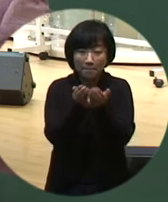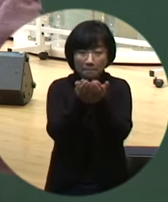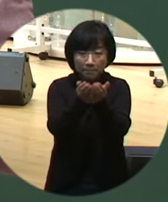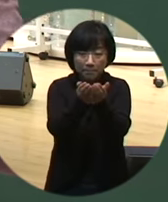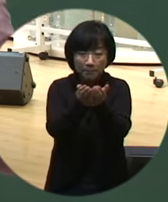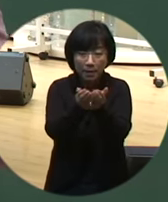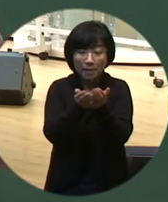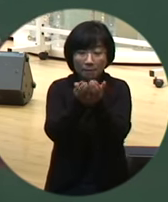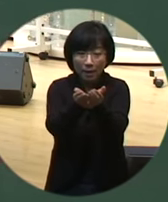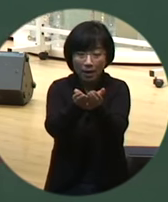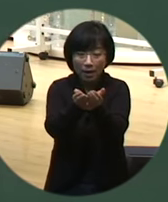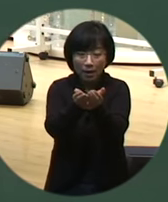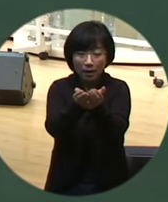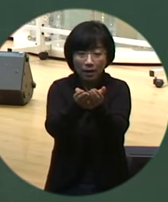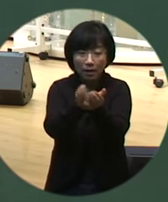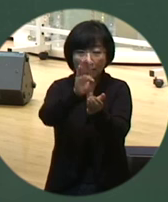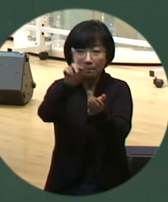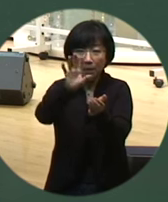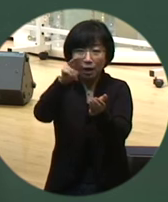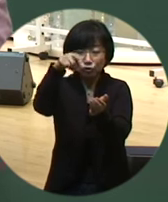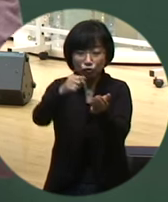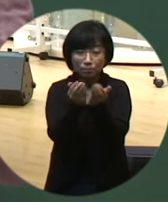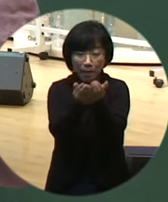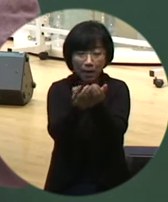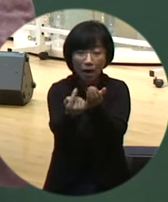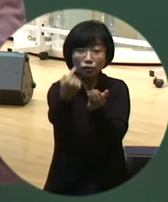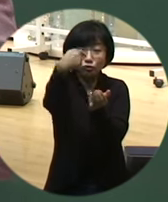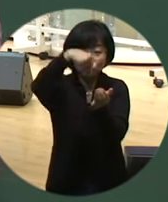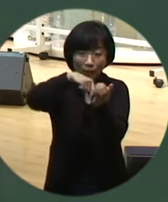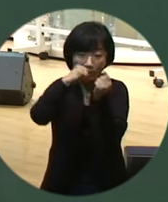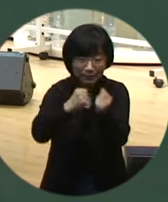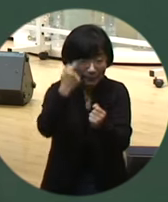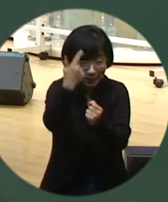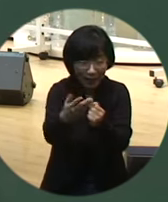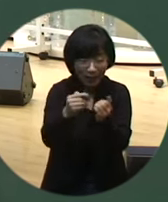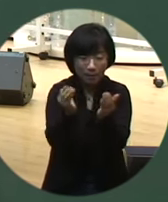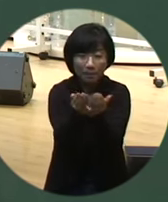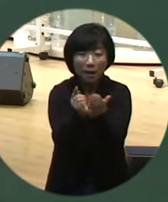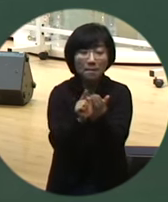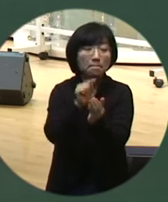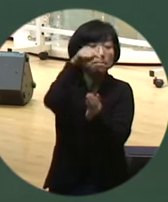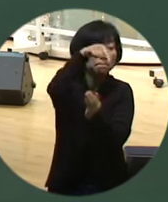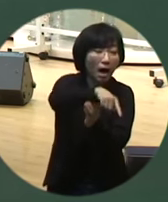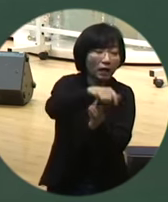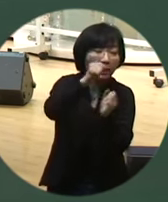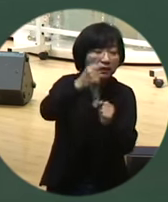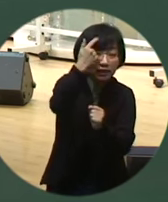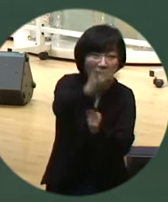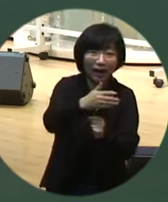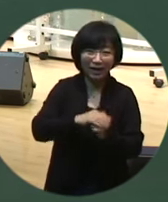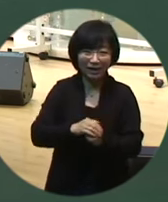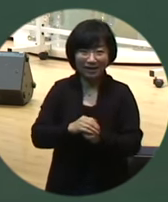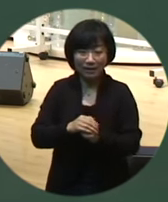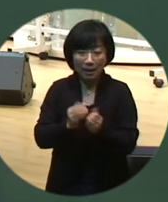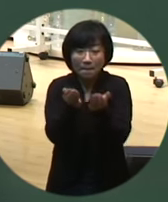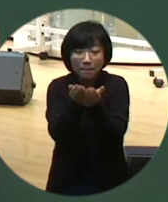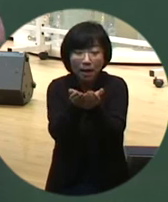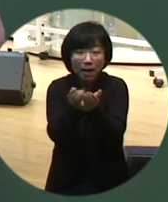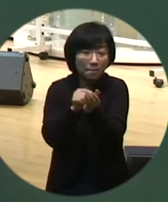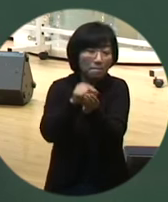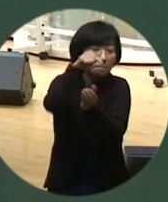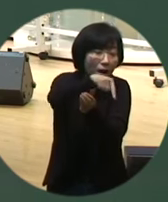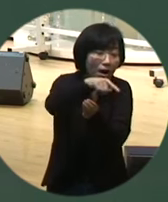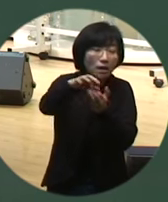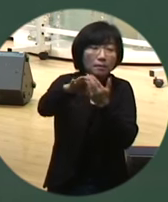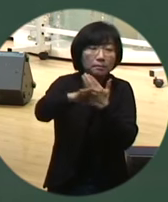방주 밖에 있냐가 기준이에요. The standard is whether you are inside or outside the ark. 정한 짐승도 방주 밖에 있으면 죽어요. Even if you're a pure animal, if